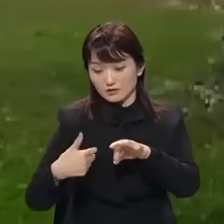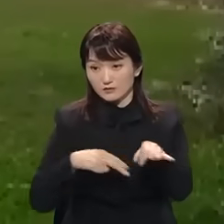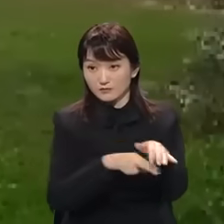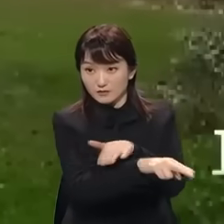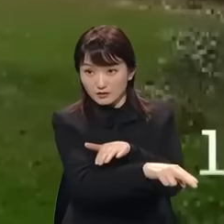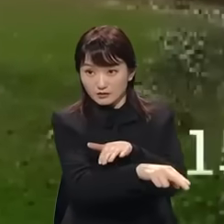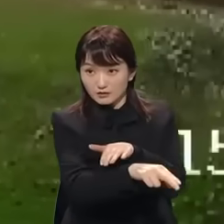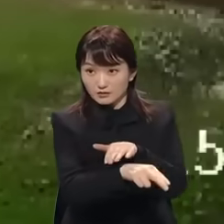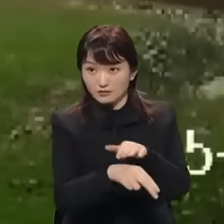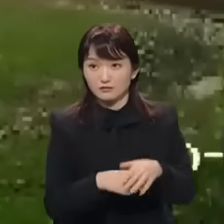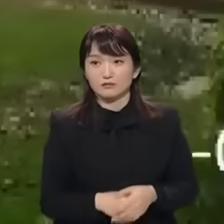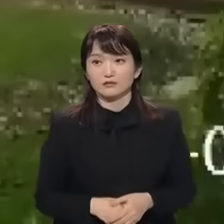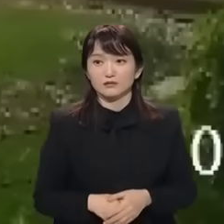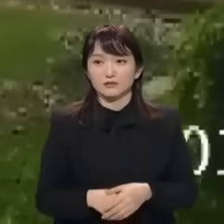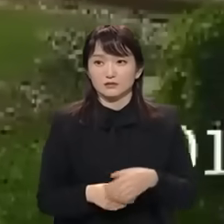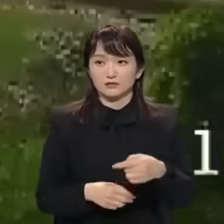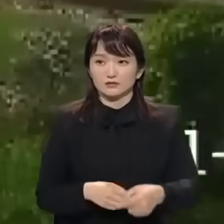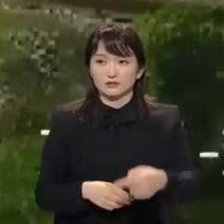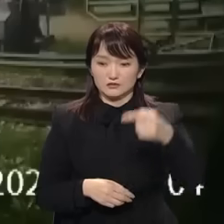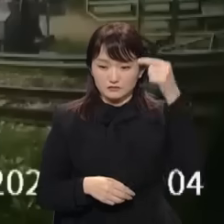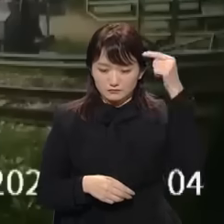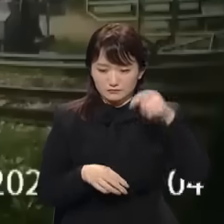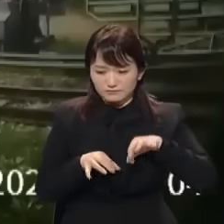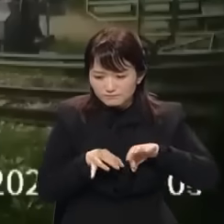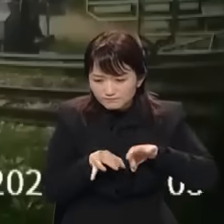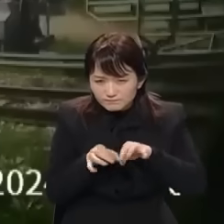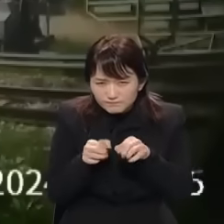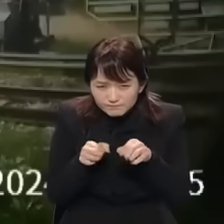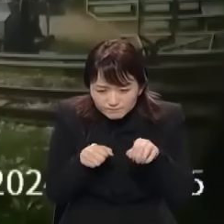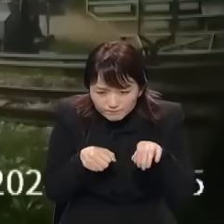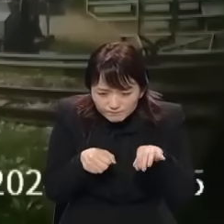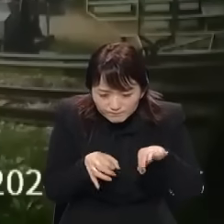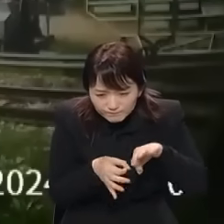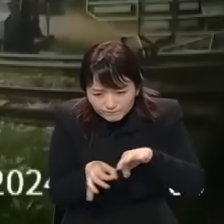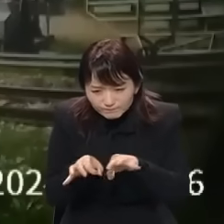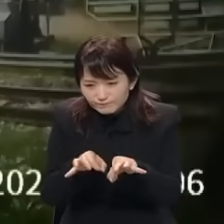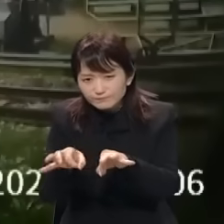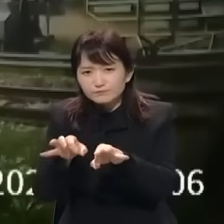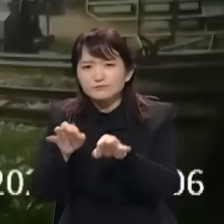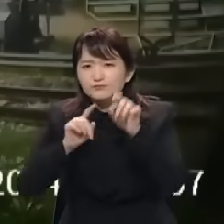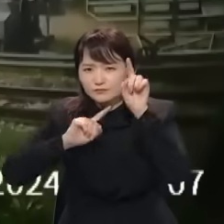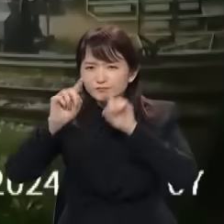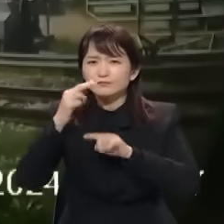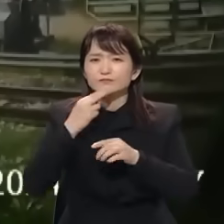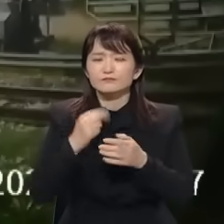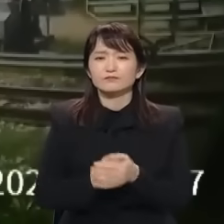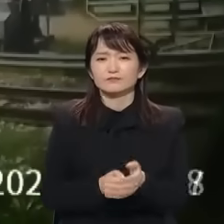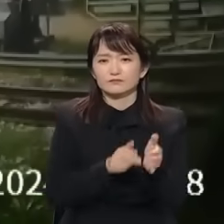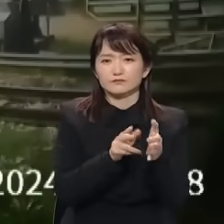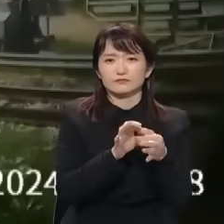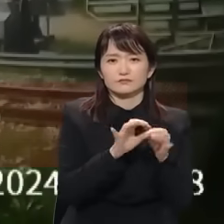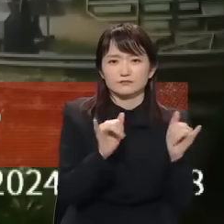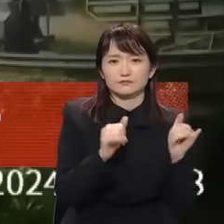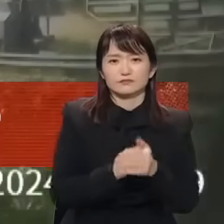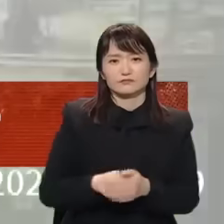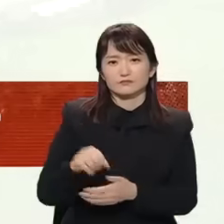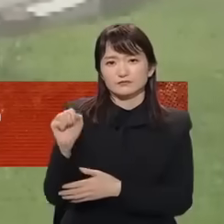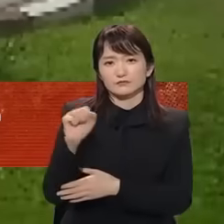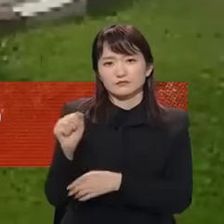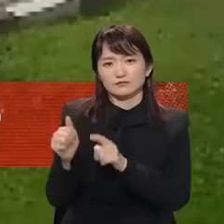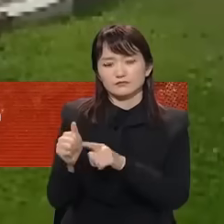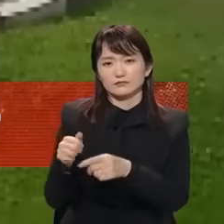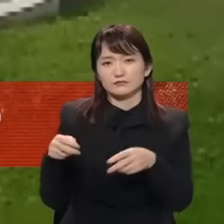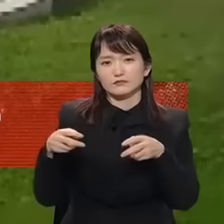다 올라갔는데도요. 몸을 잔뜩 웅크린 채로 건널목을 지납니다. 다행히 다친 곳은 없었고요. 철도 관계자는 운전자들에게